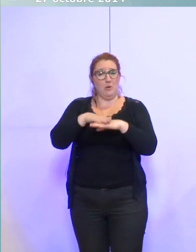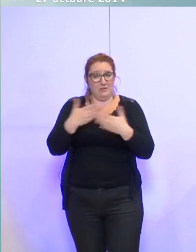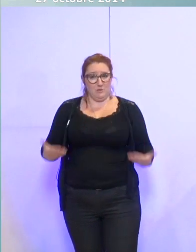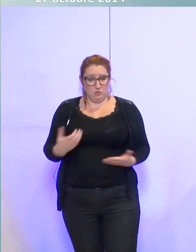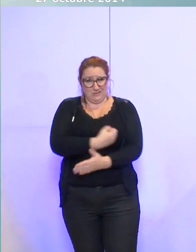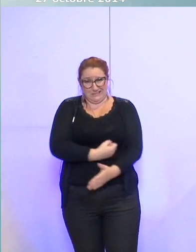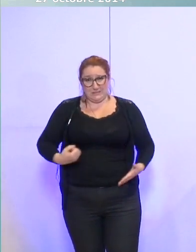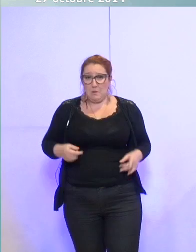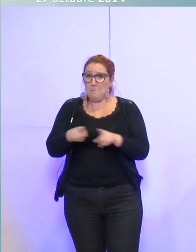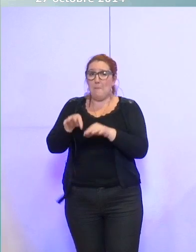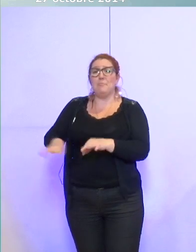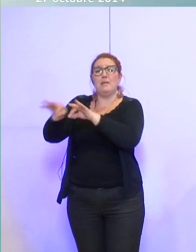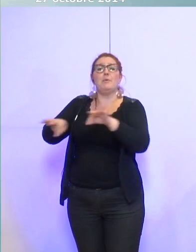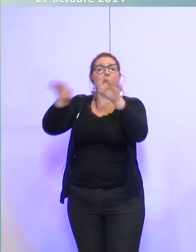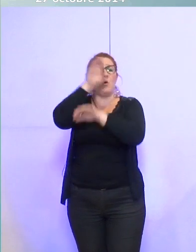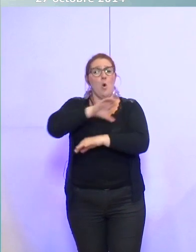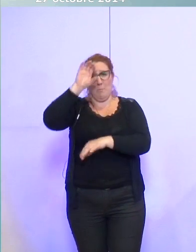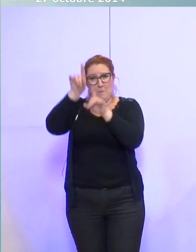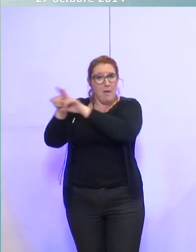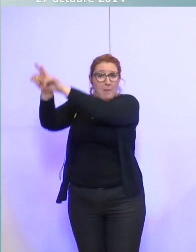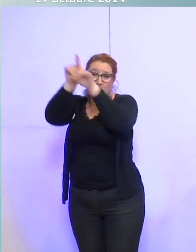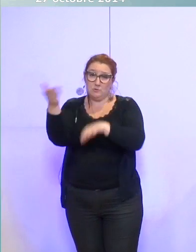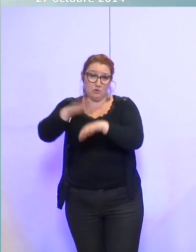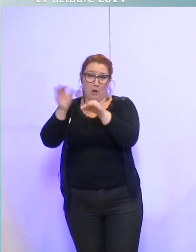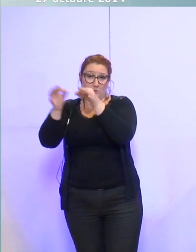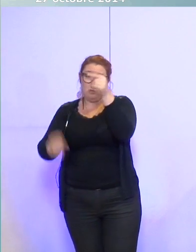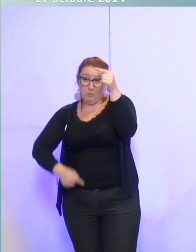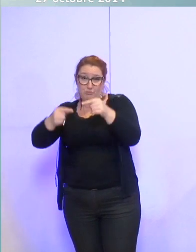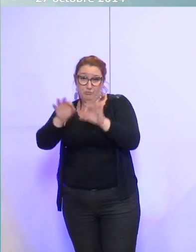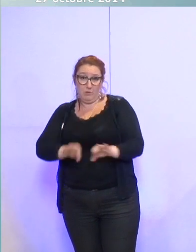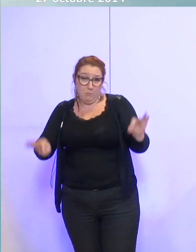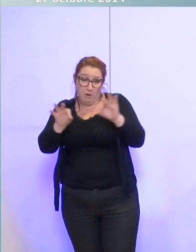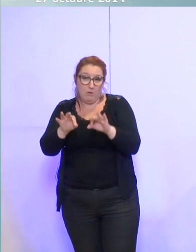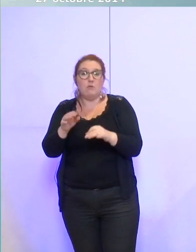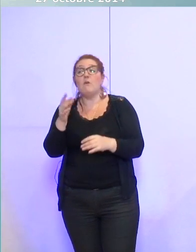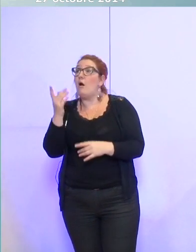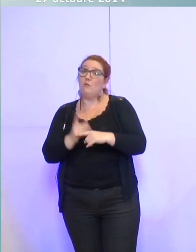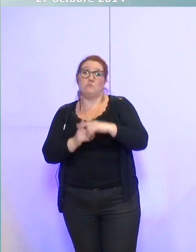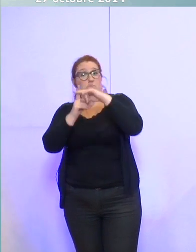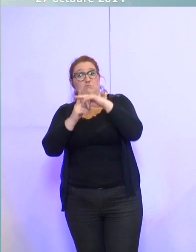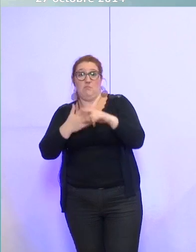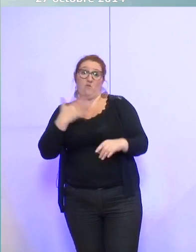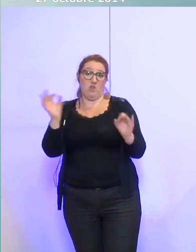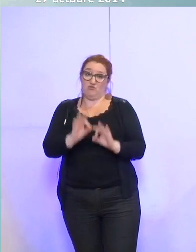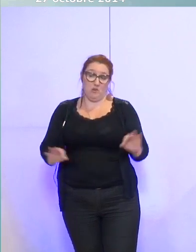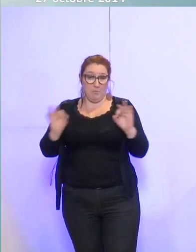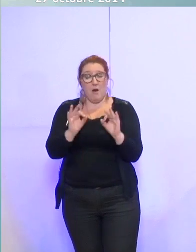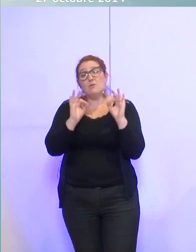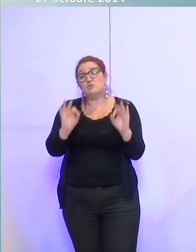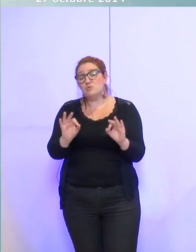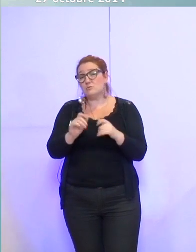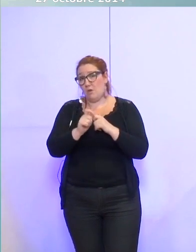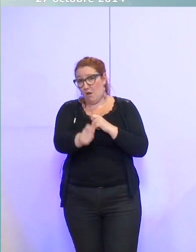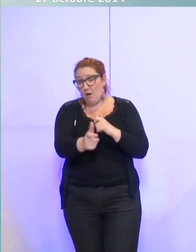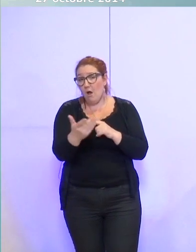grand nombre de pays européens, n'ont pour l'instant produit aucun résultat, ou tout du moins aucun résultat bénéfique. En effet, les impacts